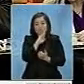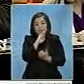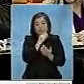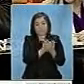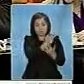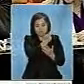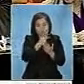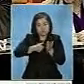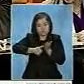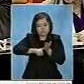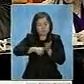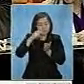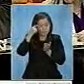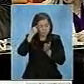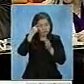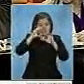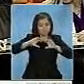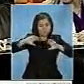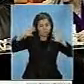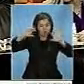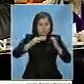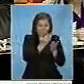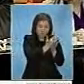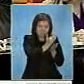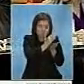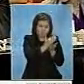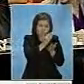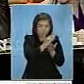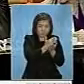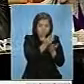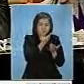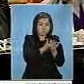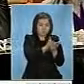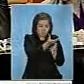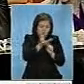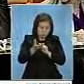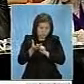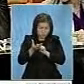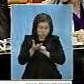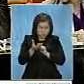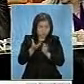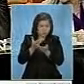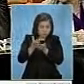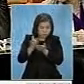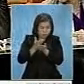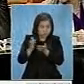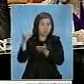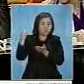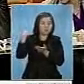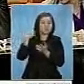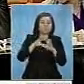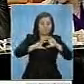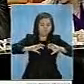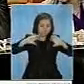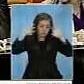การวางแผนที่จะลดเงินต้นลงไปโดยลำดับดังนั้นแนวทางที่รัฐบาลนี้ให้ความสำคั